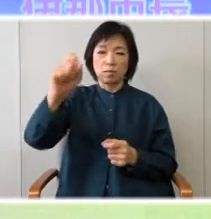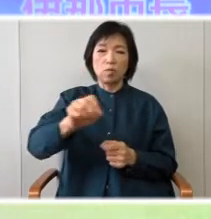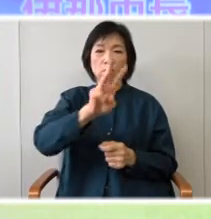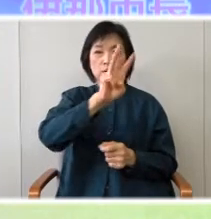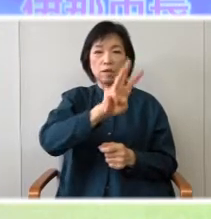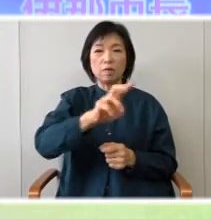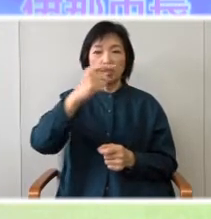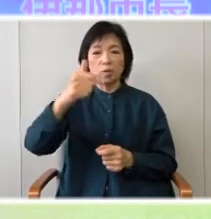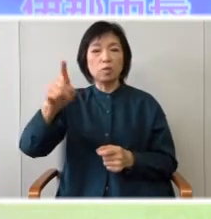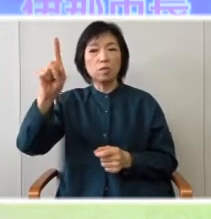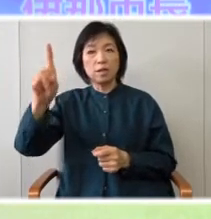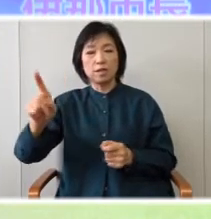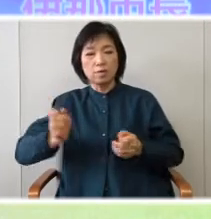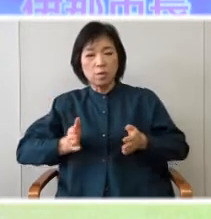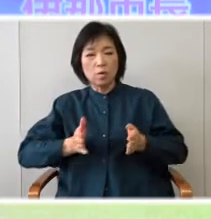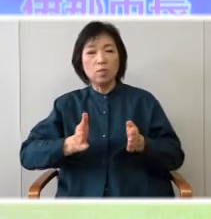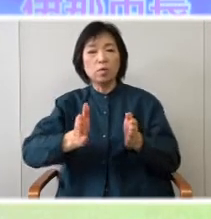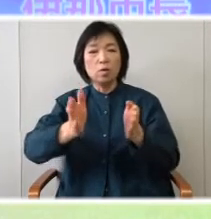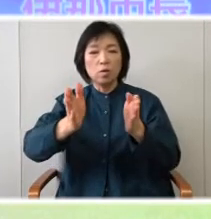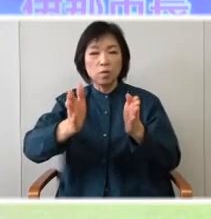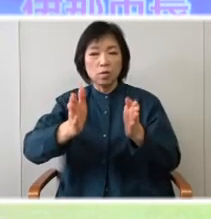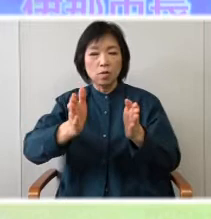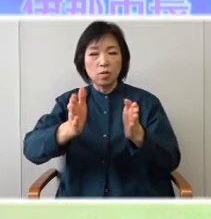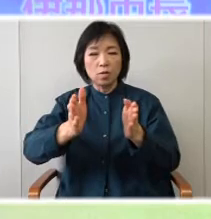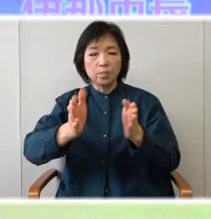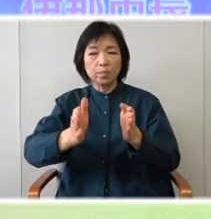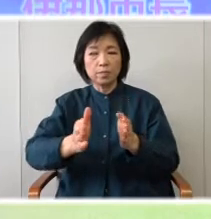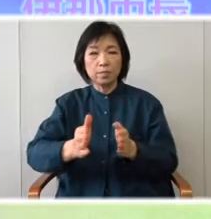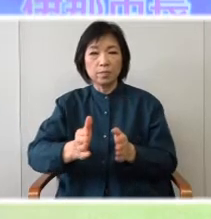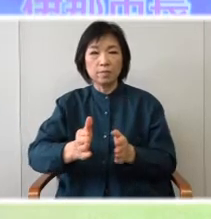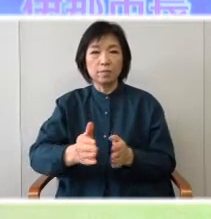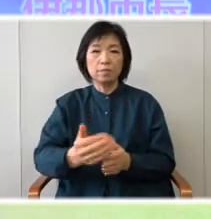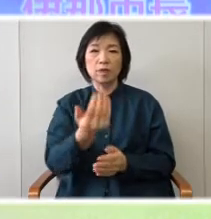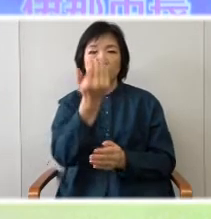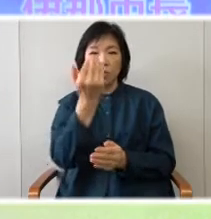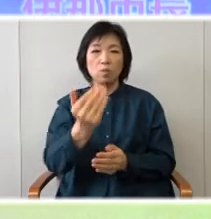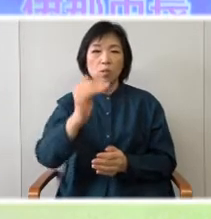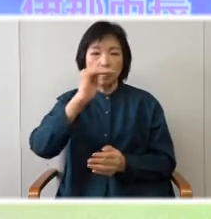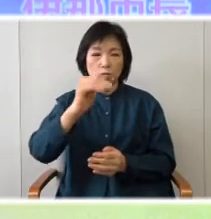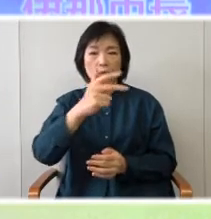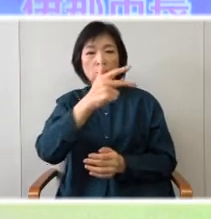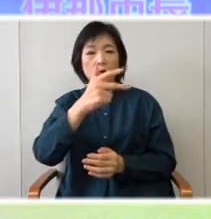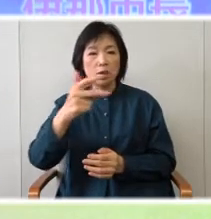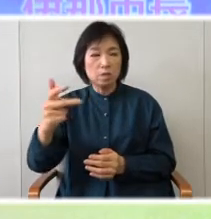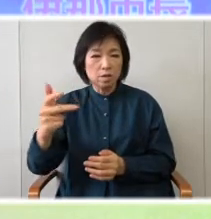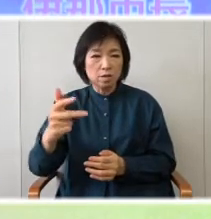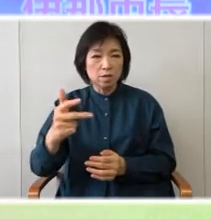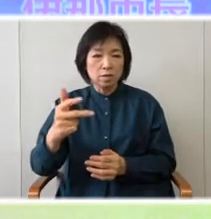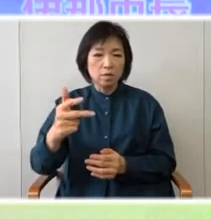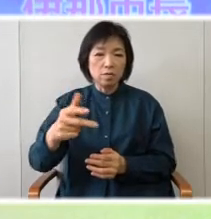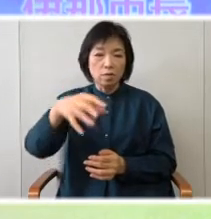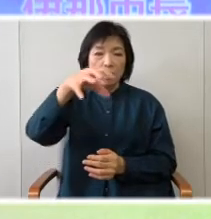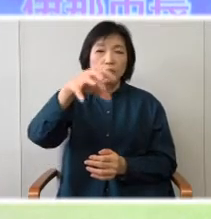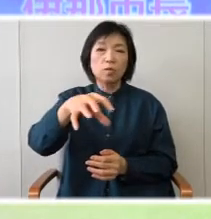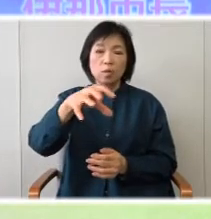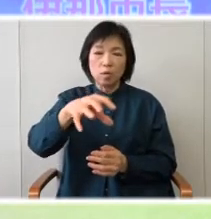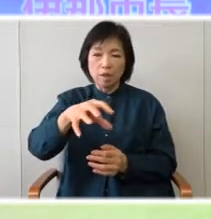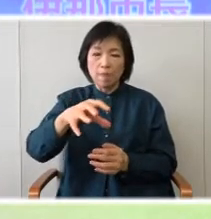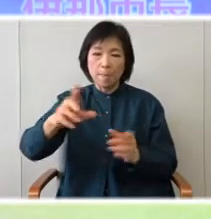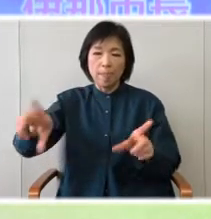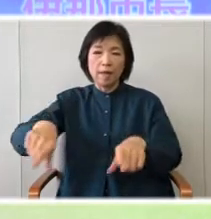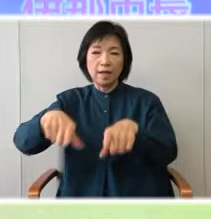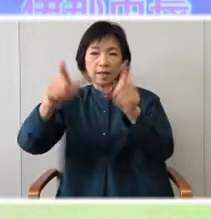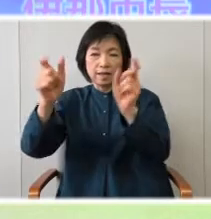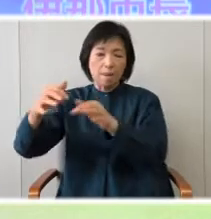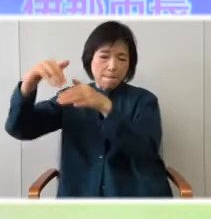一の除けのところですね、ほこじの除け、あそこで倒木が上から